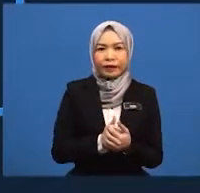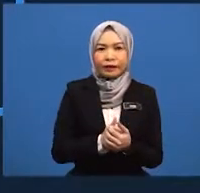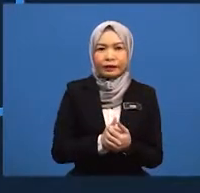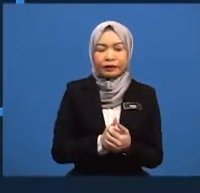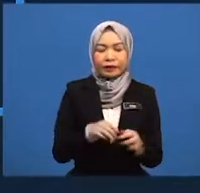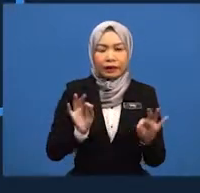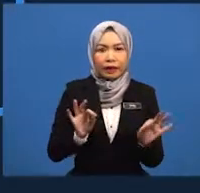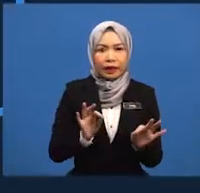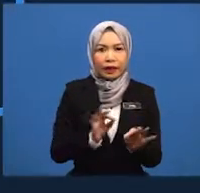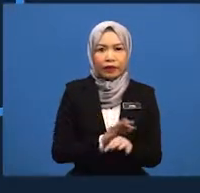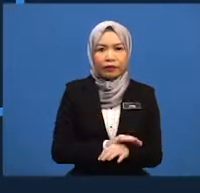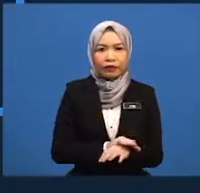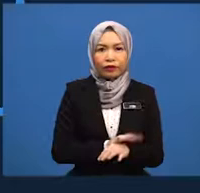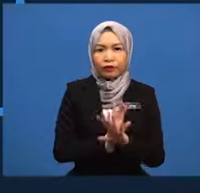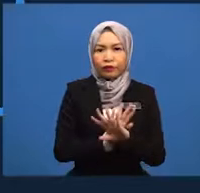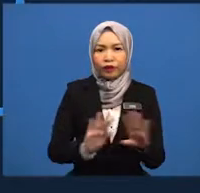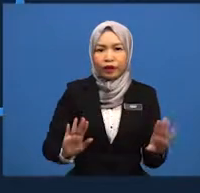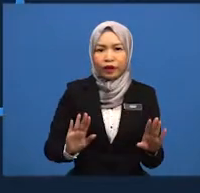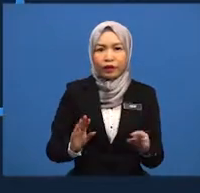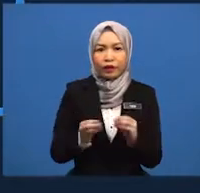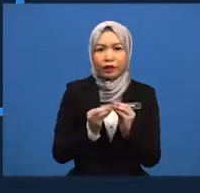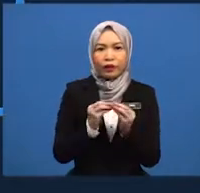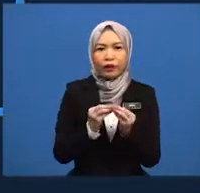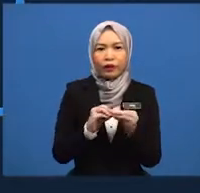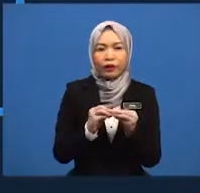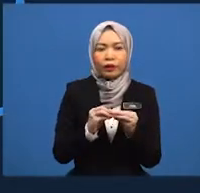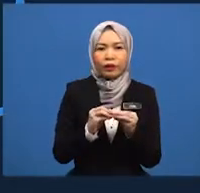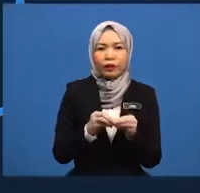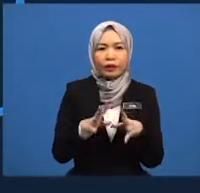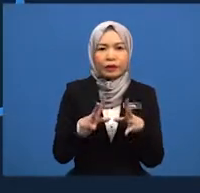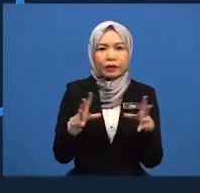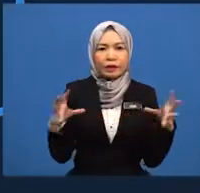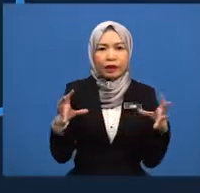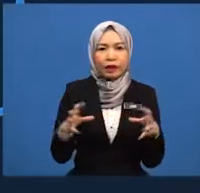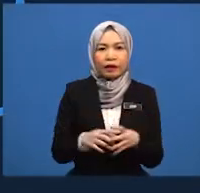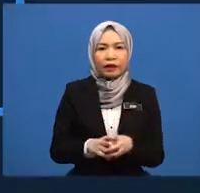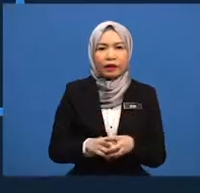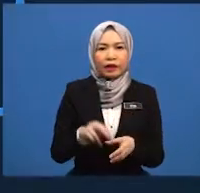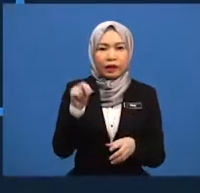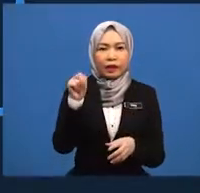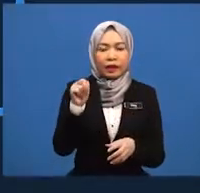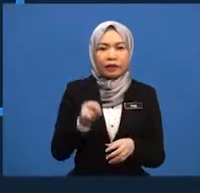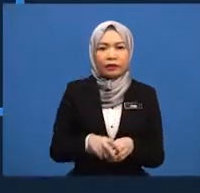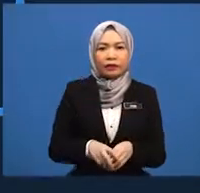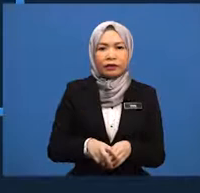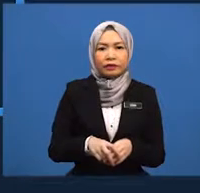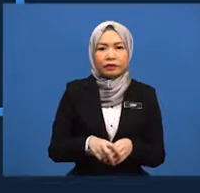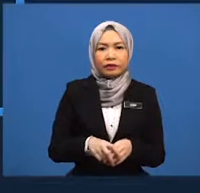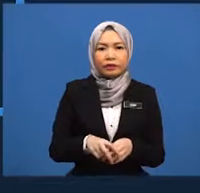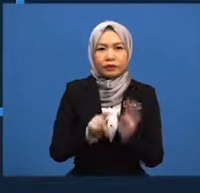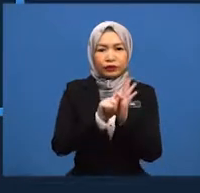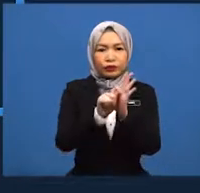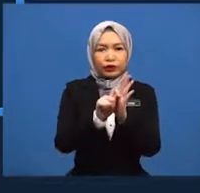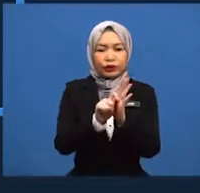Jika tidak, nombor terbesar ialah N. Paparkan keputusan. Nombor